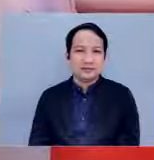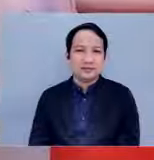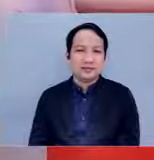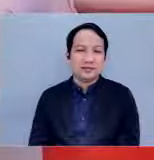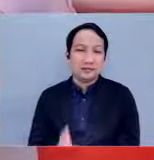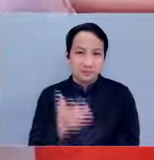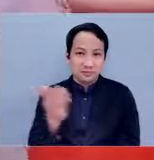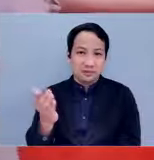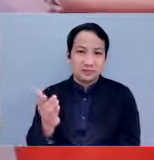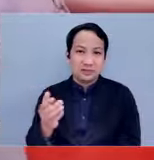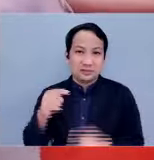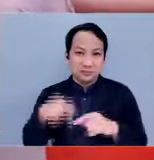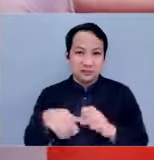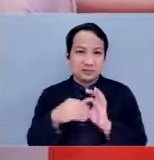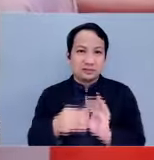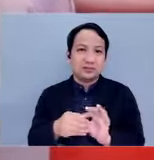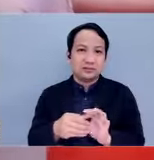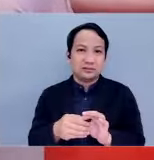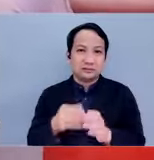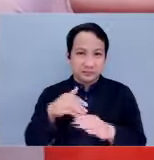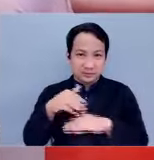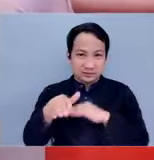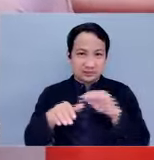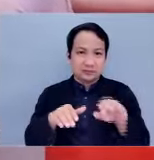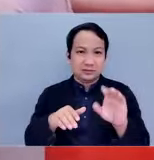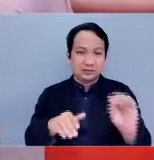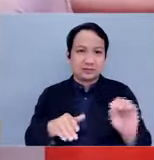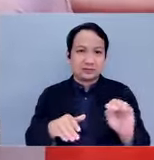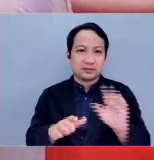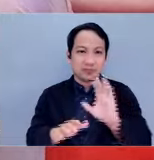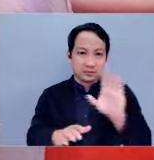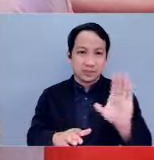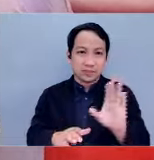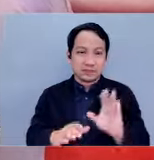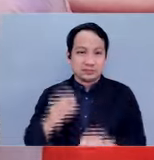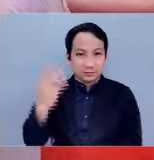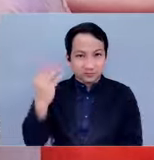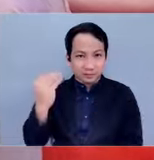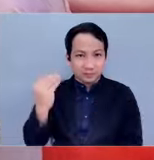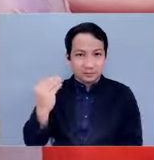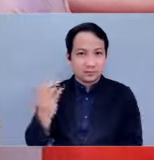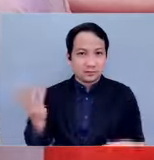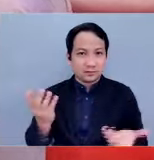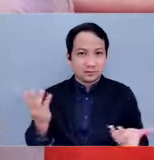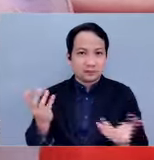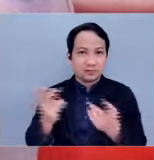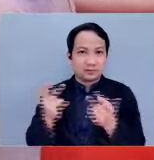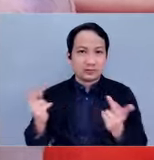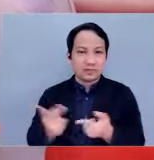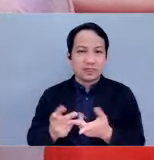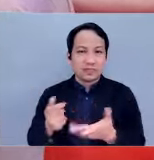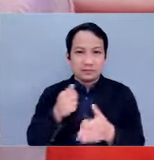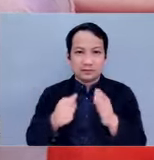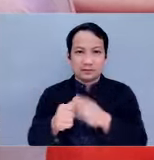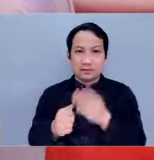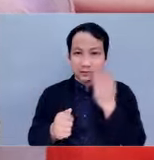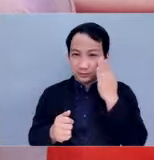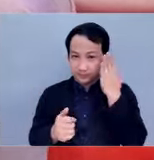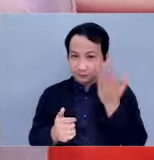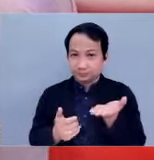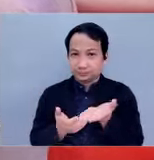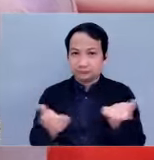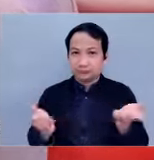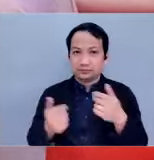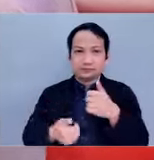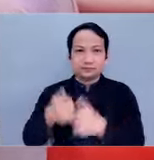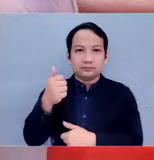Ayan, mga kapatid, padala lamang po kayo ng mga padala ng kanyang mga selfies. Ilagay nyo na rin kung saan kayo naman naroon. Nang malaman naman natin para manalo po